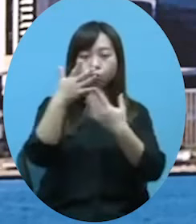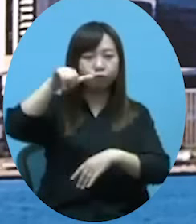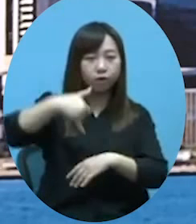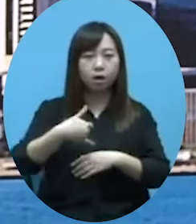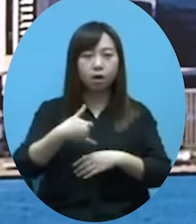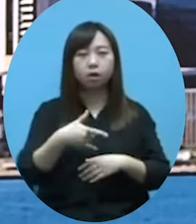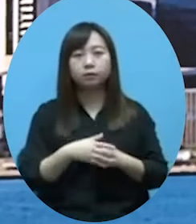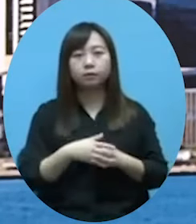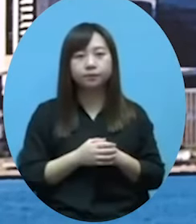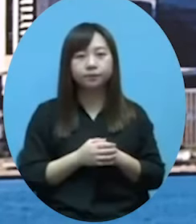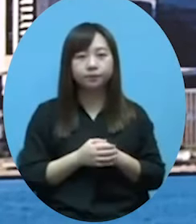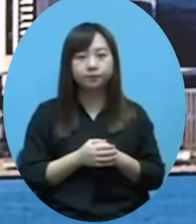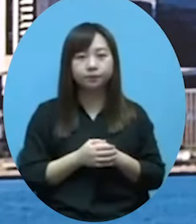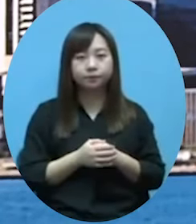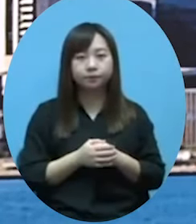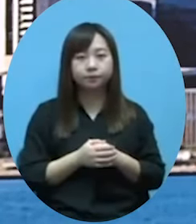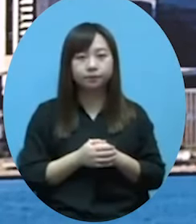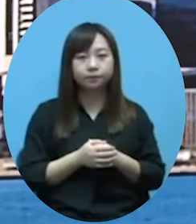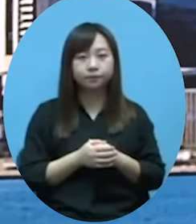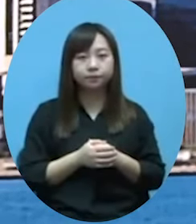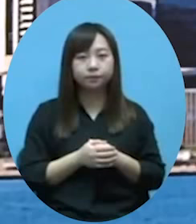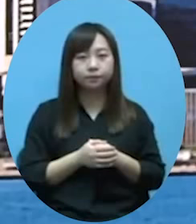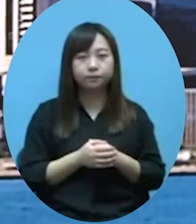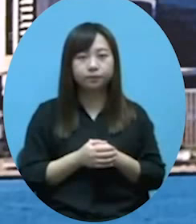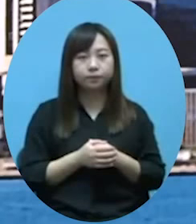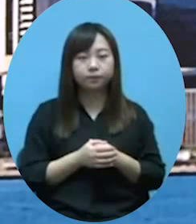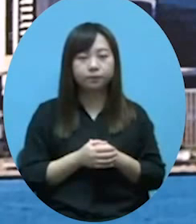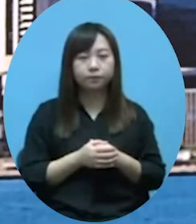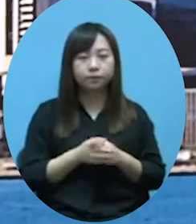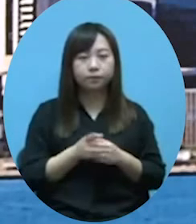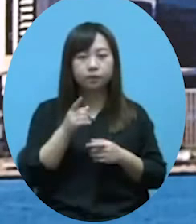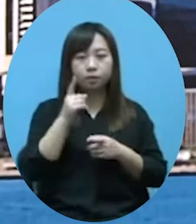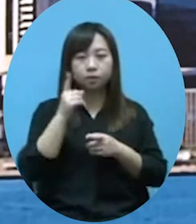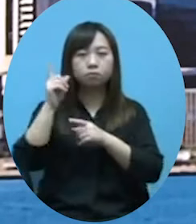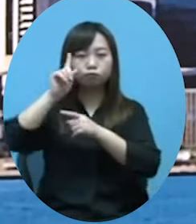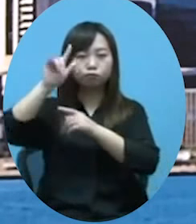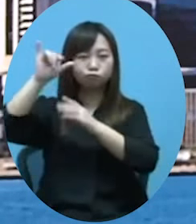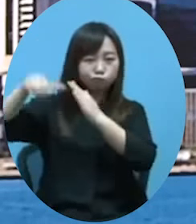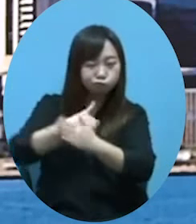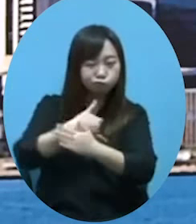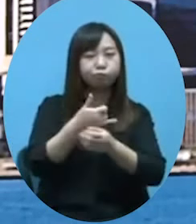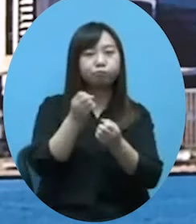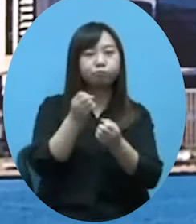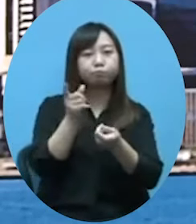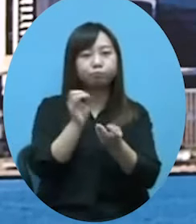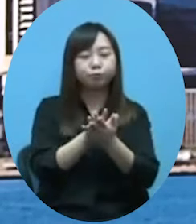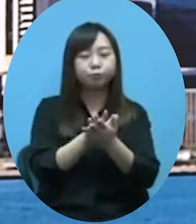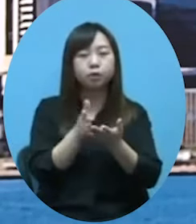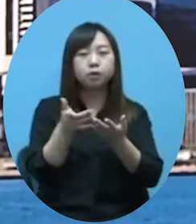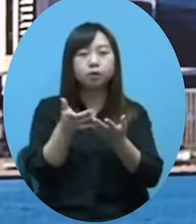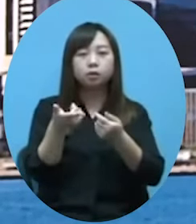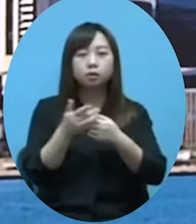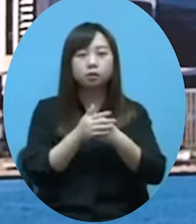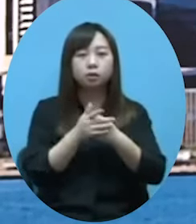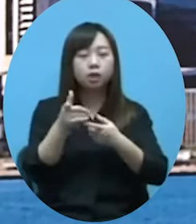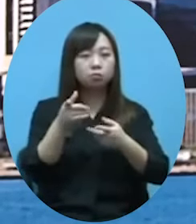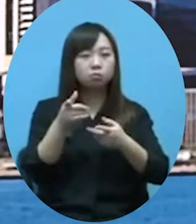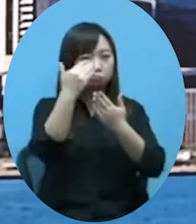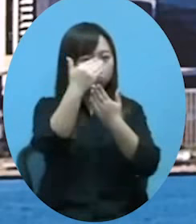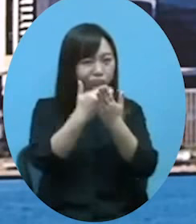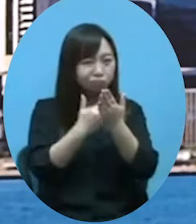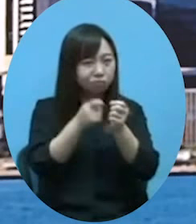它就是一個輸入性個個案可能講回詳細一點點它的行程